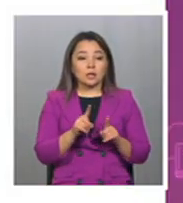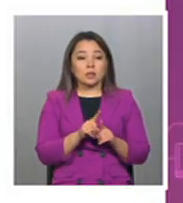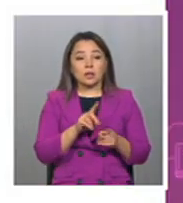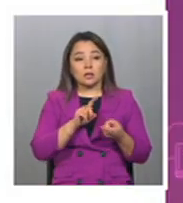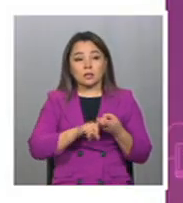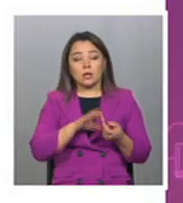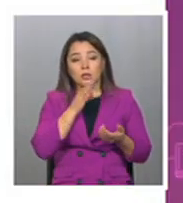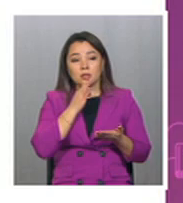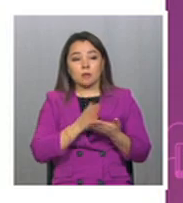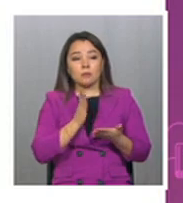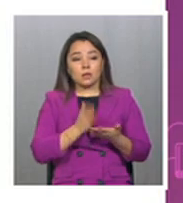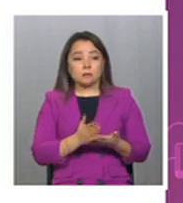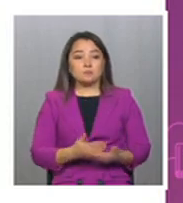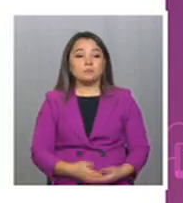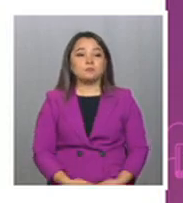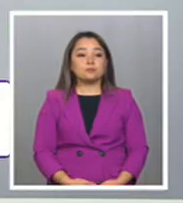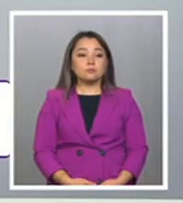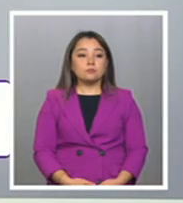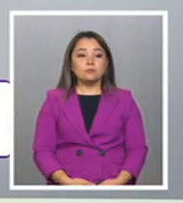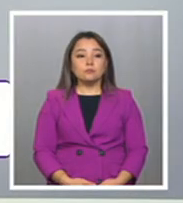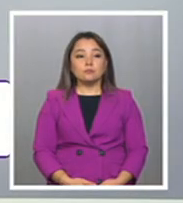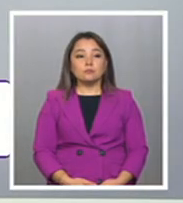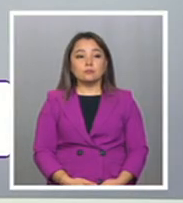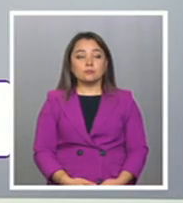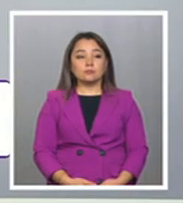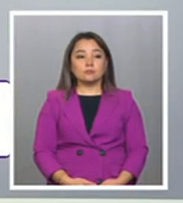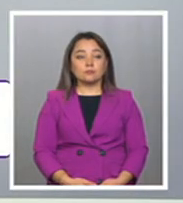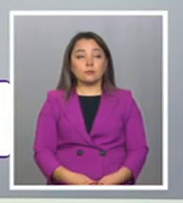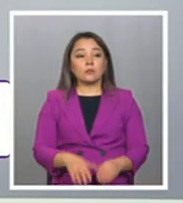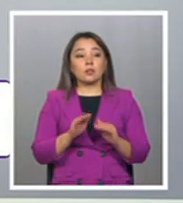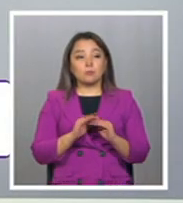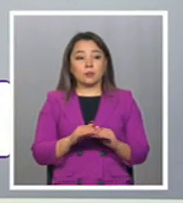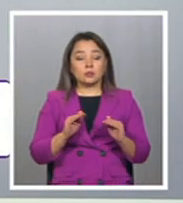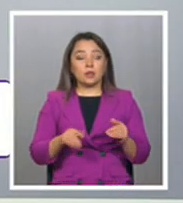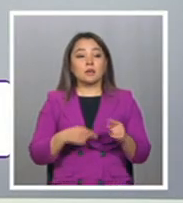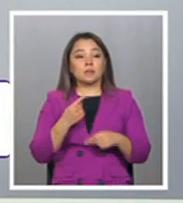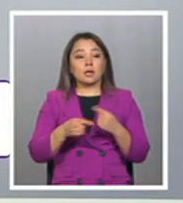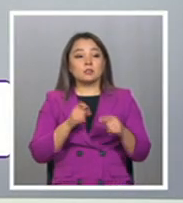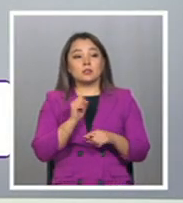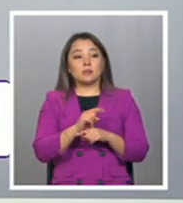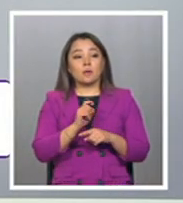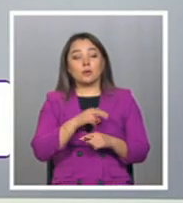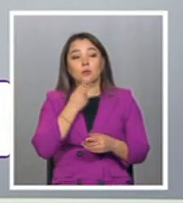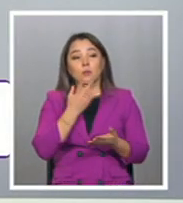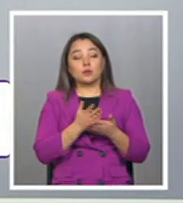күннің сәулесі жатады. Балалар, келесі тапсырмамызды